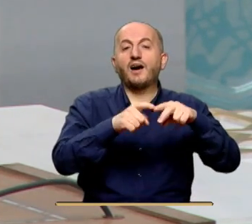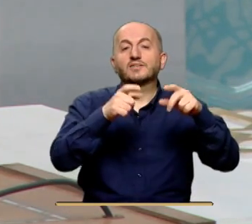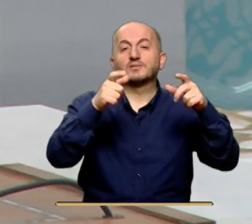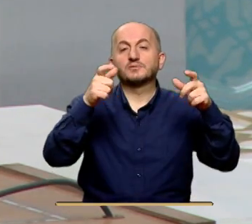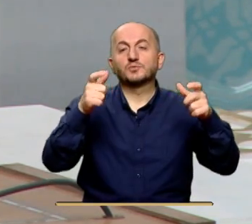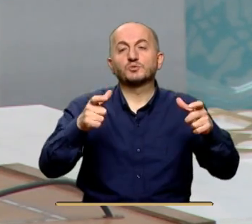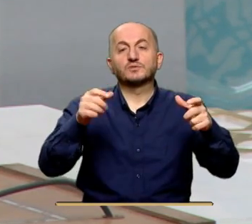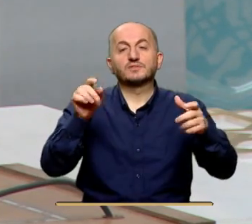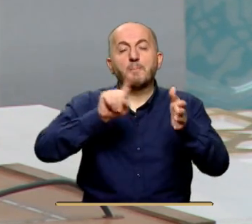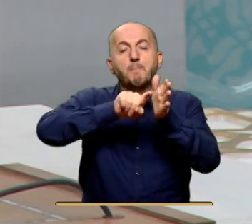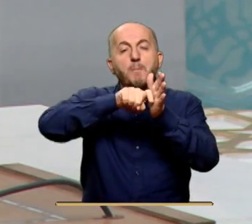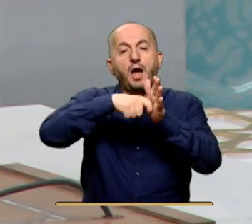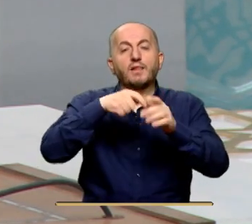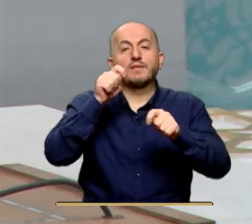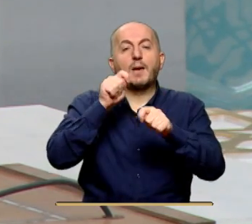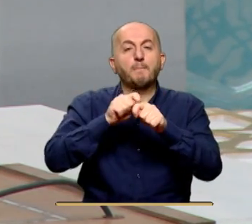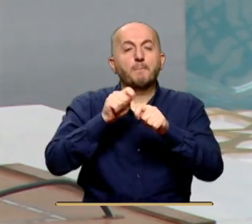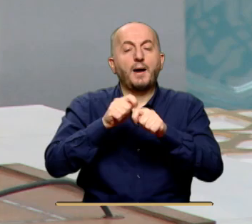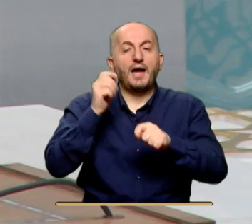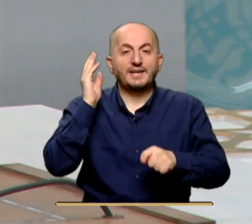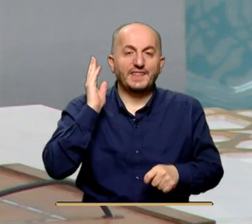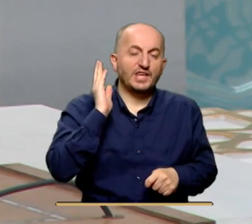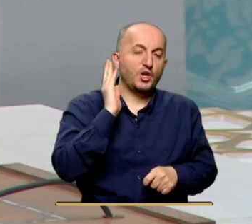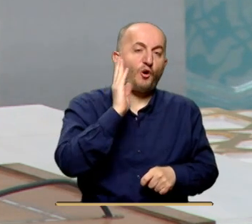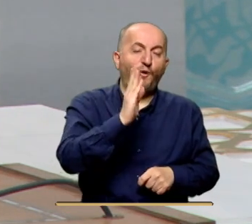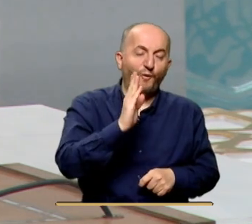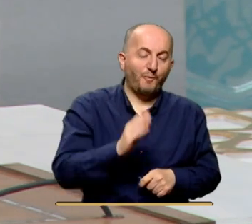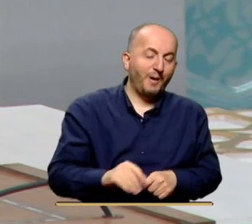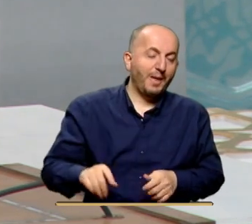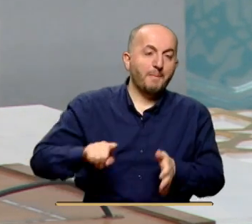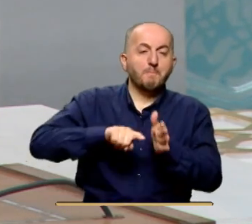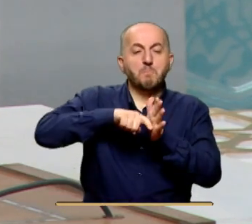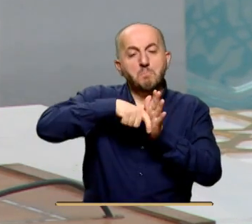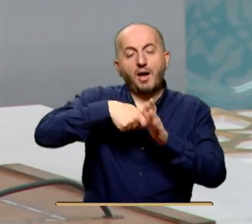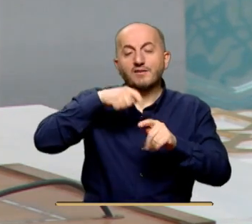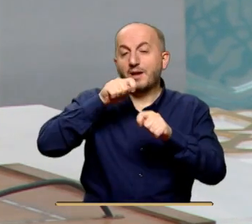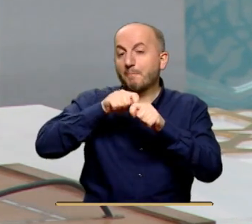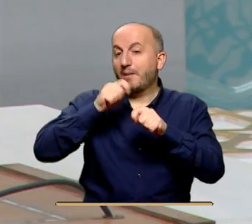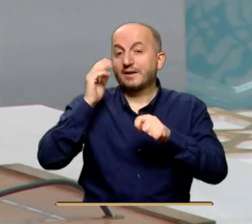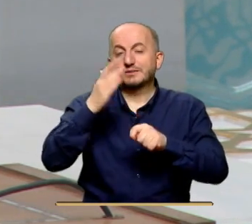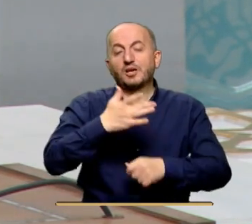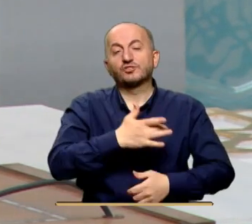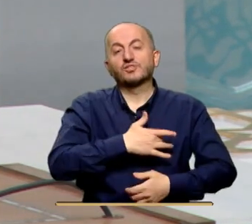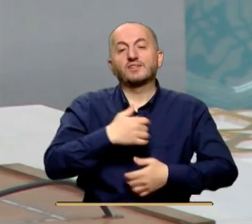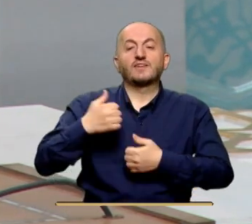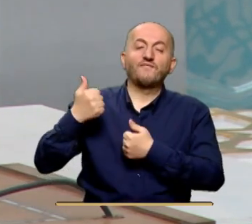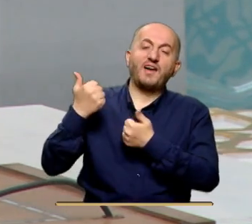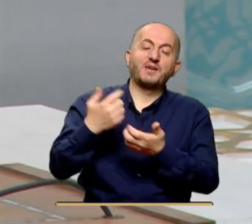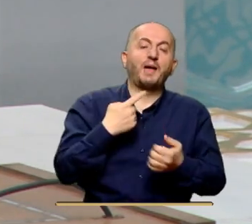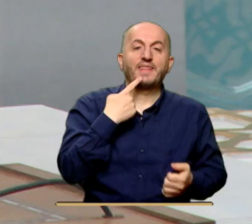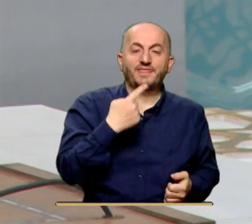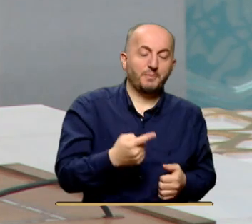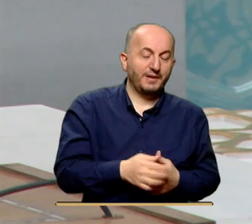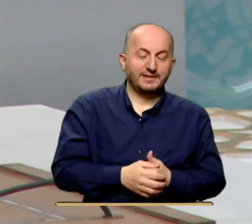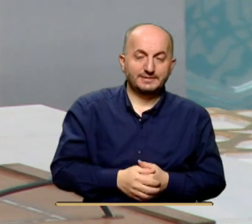gidiyorum diyor. Yani bal yapmaya gitmek ne demek? Canını vermek demek.